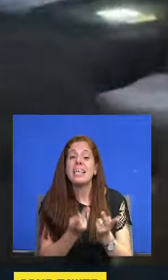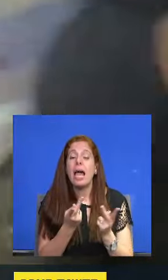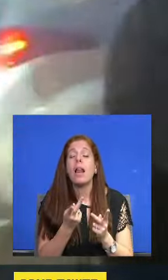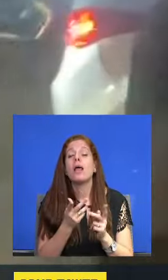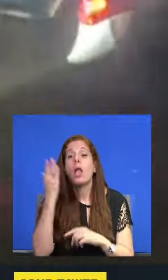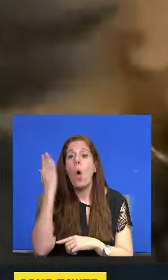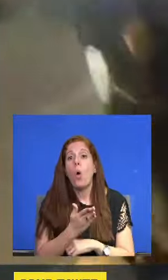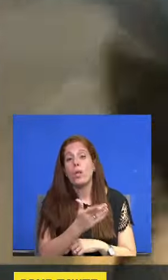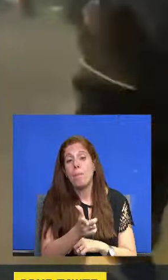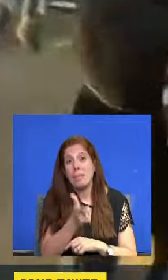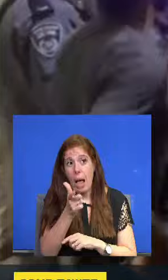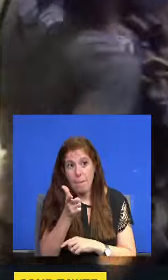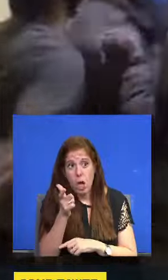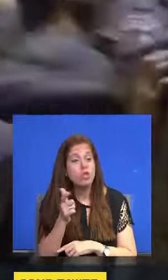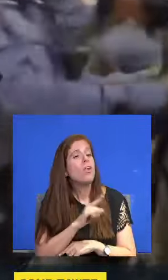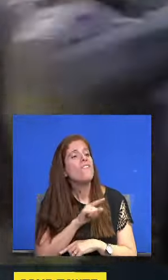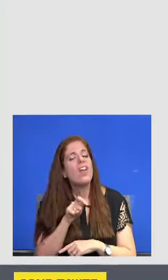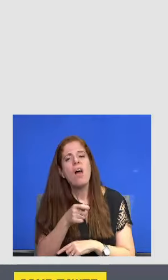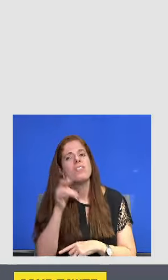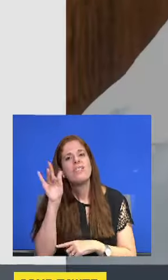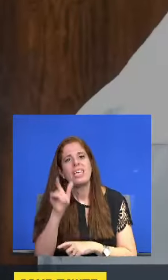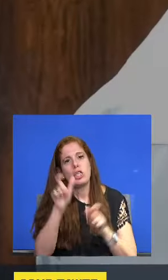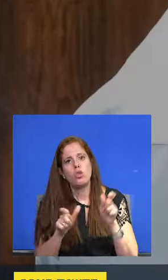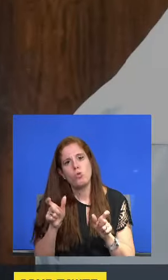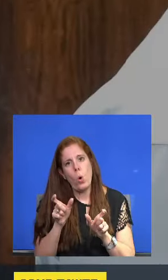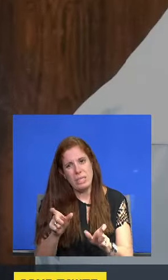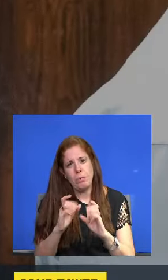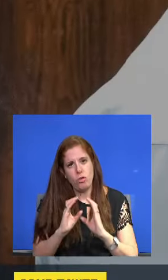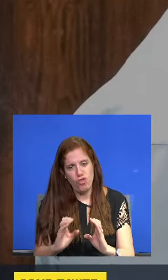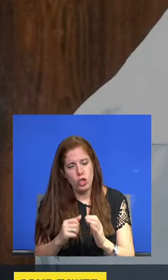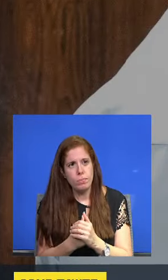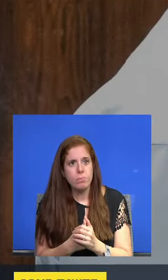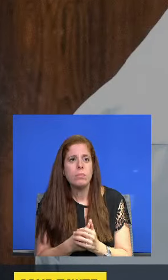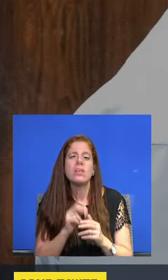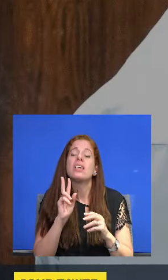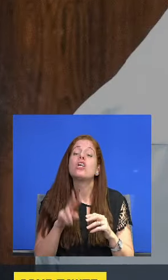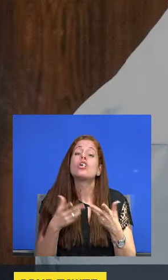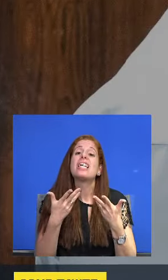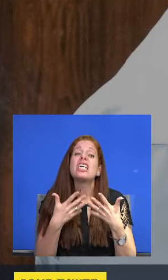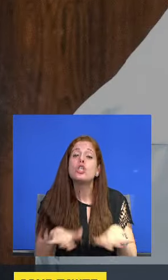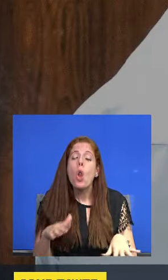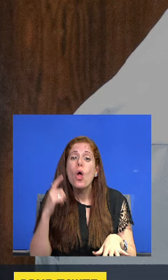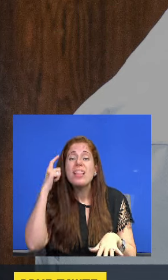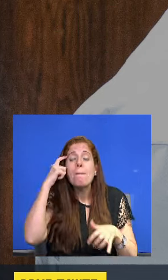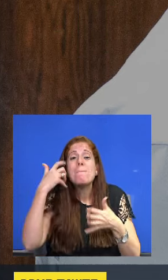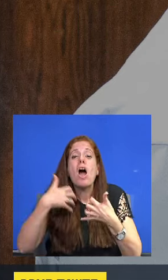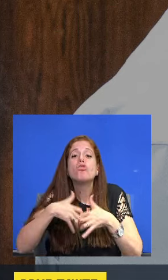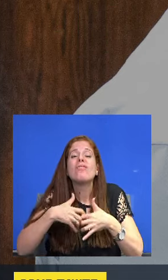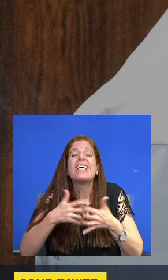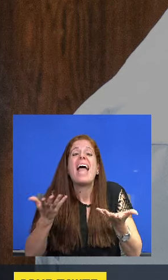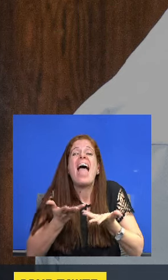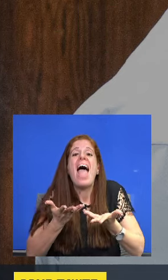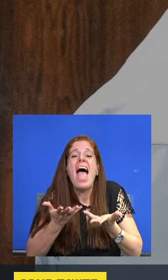סדר נרחבות, ולאו דווקא נגד חוסמי כבישים. יש כאן כישלון מחשבתי. איך מנהלים